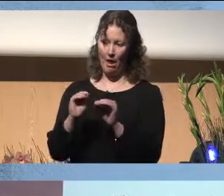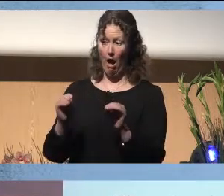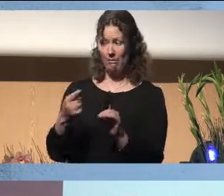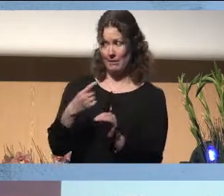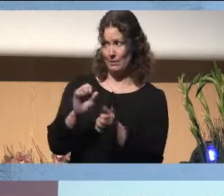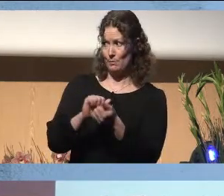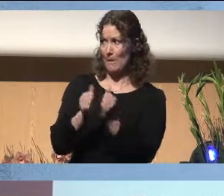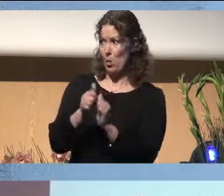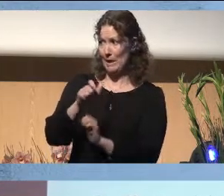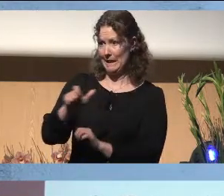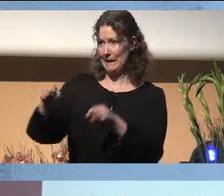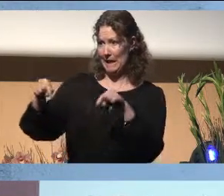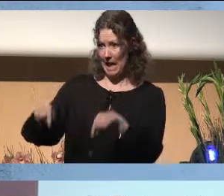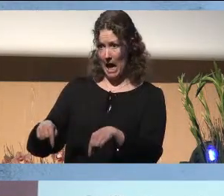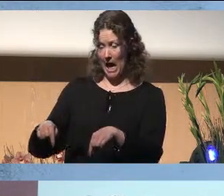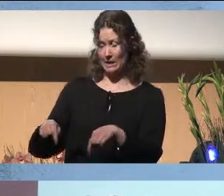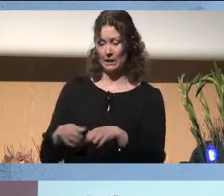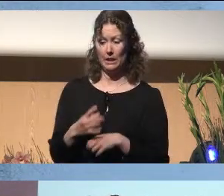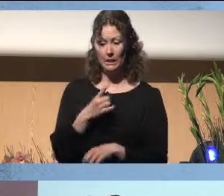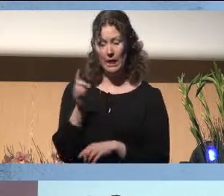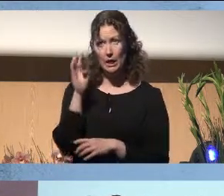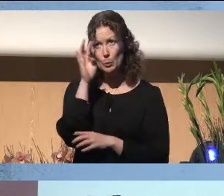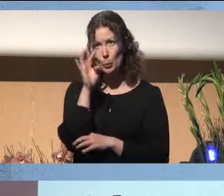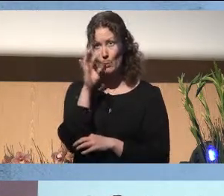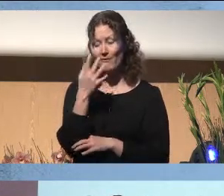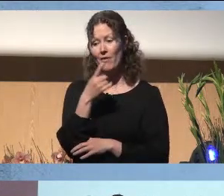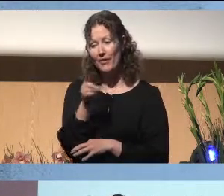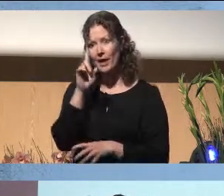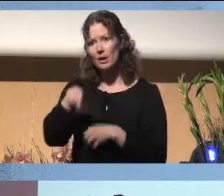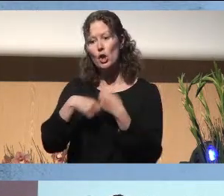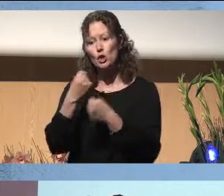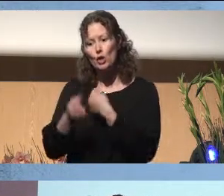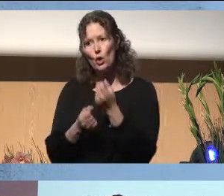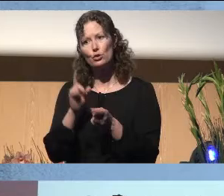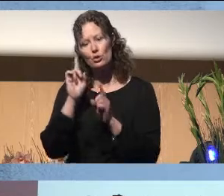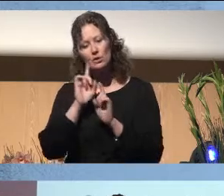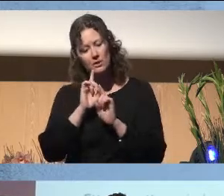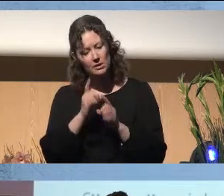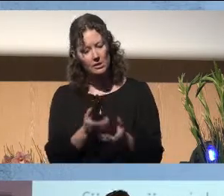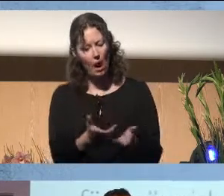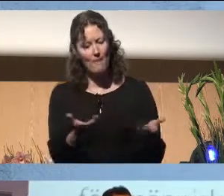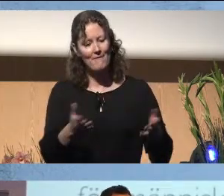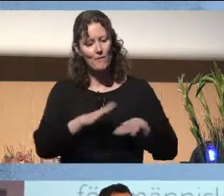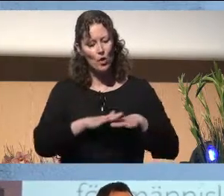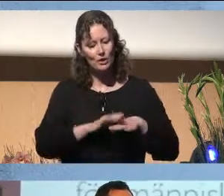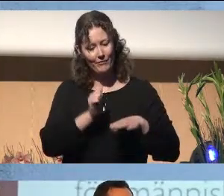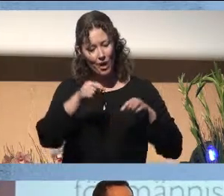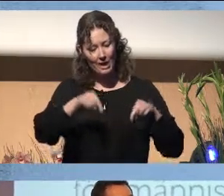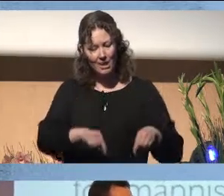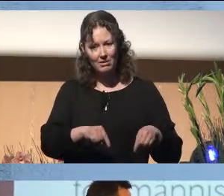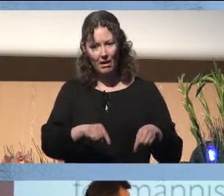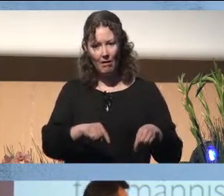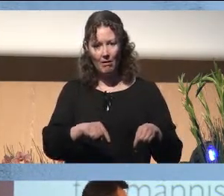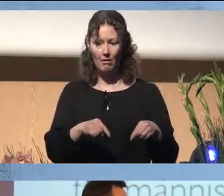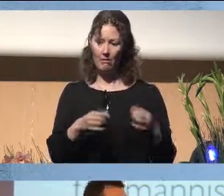här. Fundera, vad kan ni göra för att skapa förutsättningar för detta? Vad gäller